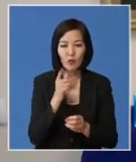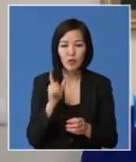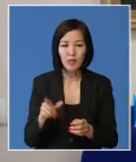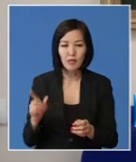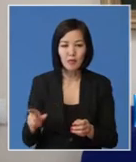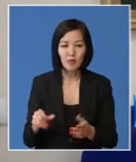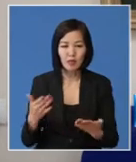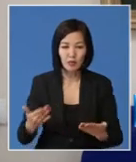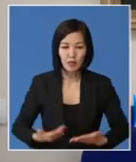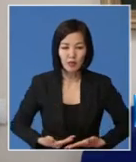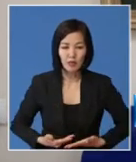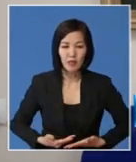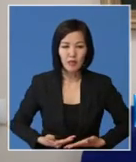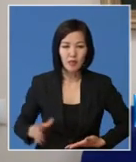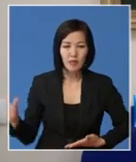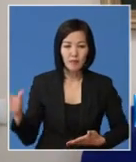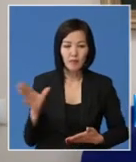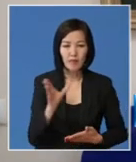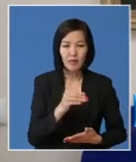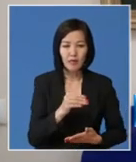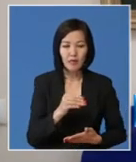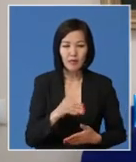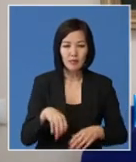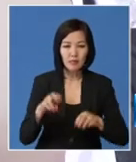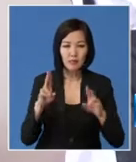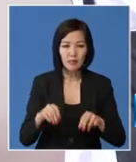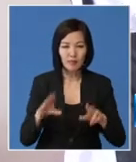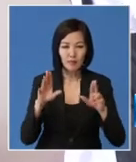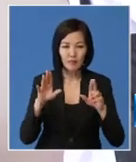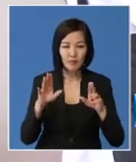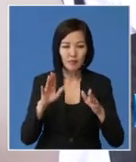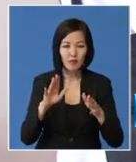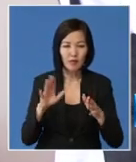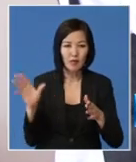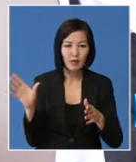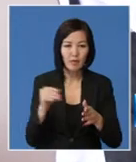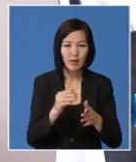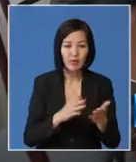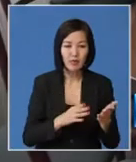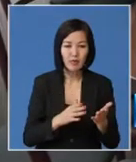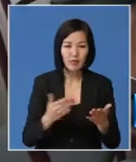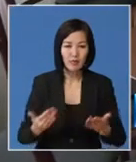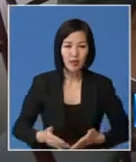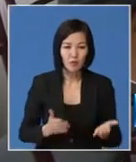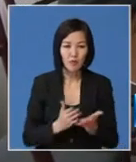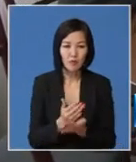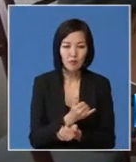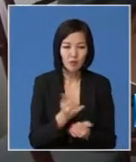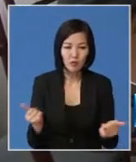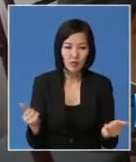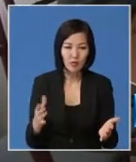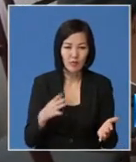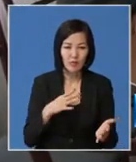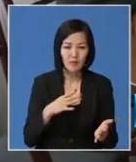жерде. Барлық арнай стандартқа сәйкес, барлық арнаулы әлеуметтік қызметтердің барлық түрі көрсетеді. Оның ішінде